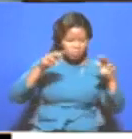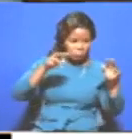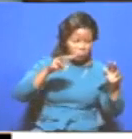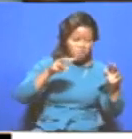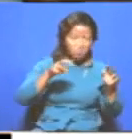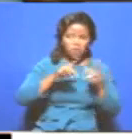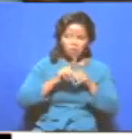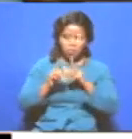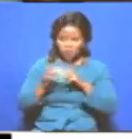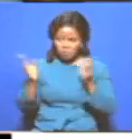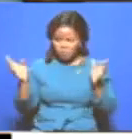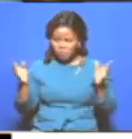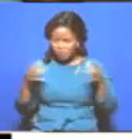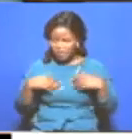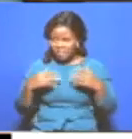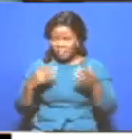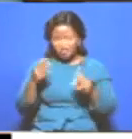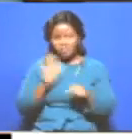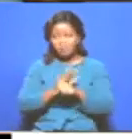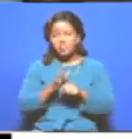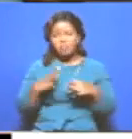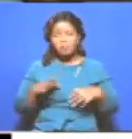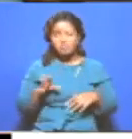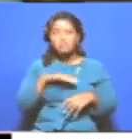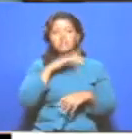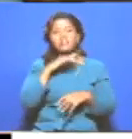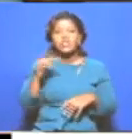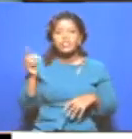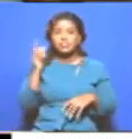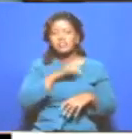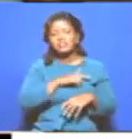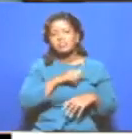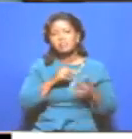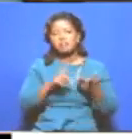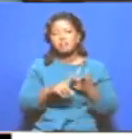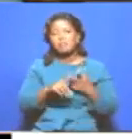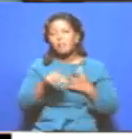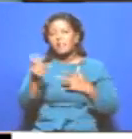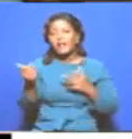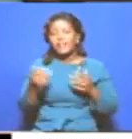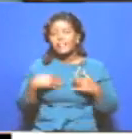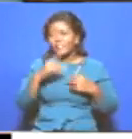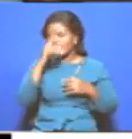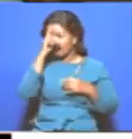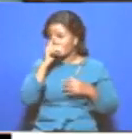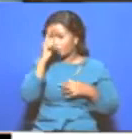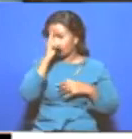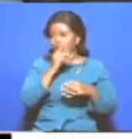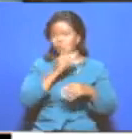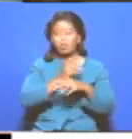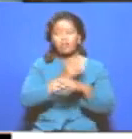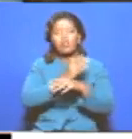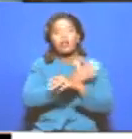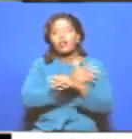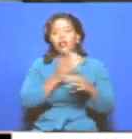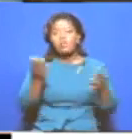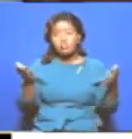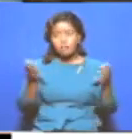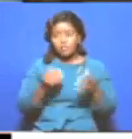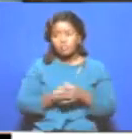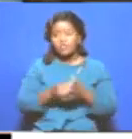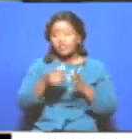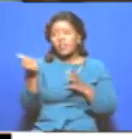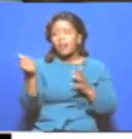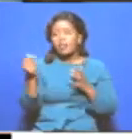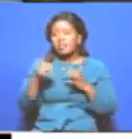kuna watu tayari wamekufa na wengine wamekuwa seriously injured. Wengine walitoroka